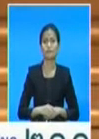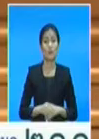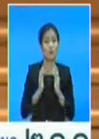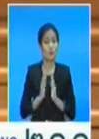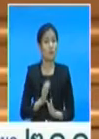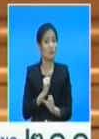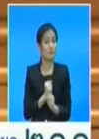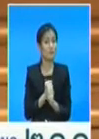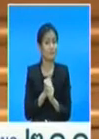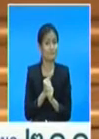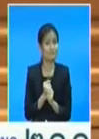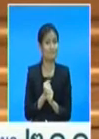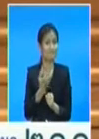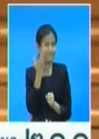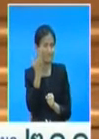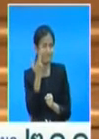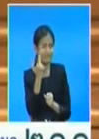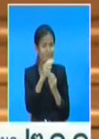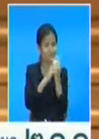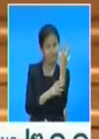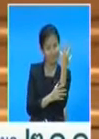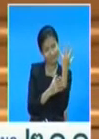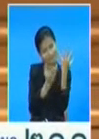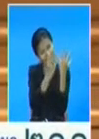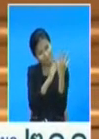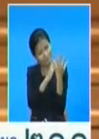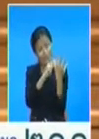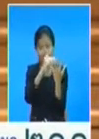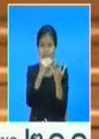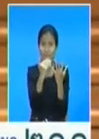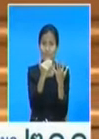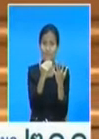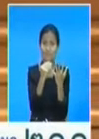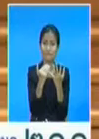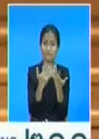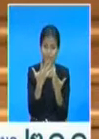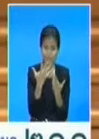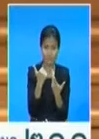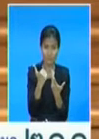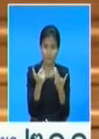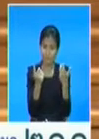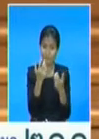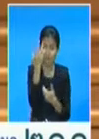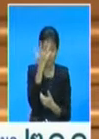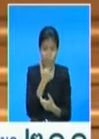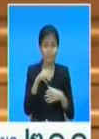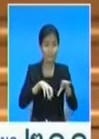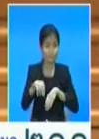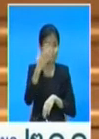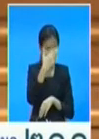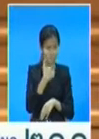ลุกกรตามหลักลุกกรรมนะครับไม่ใช่ฆาตกรรมกรุงเทพมหานครขุดทิ้งไป